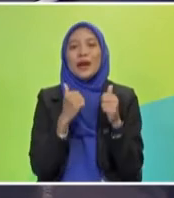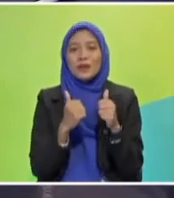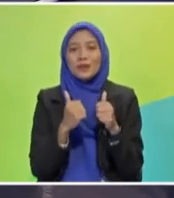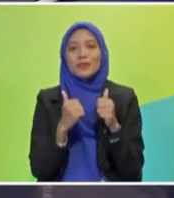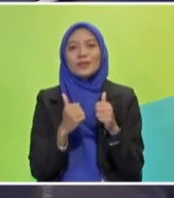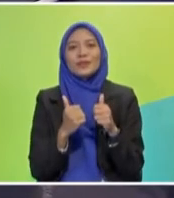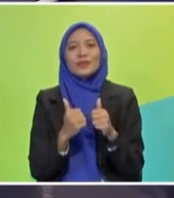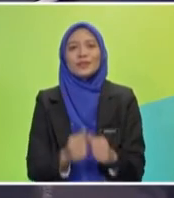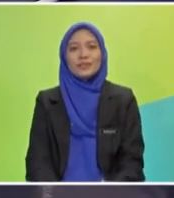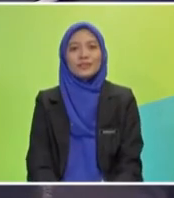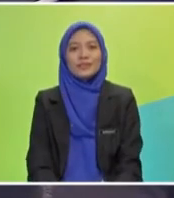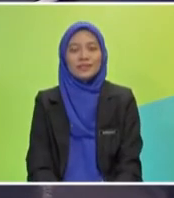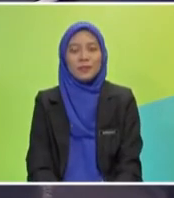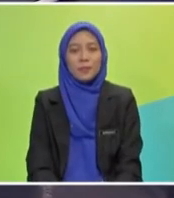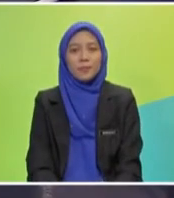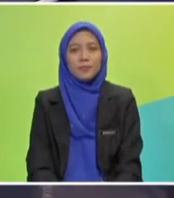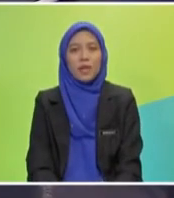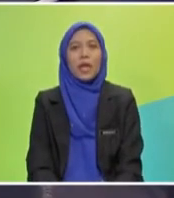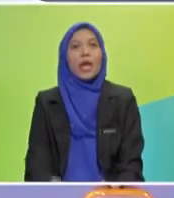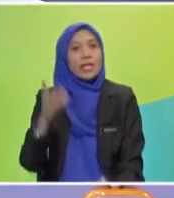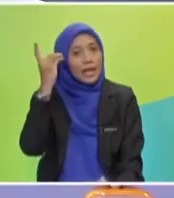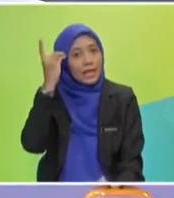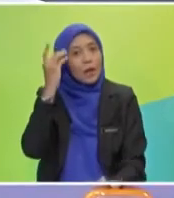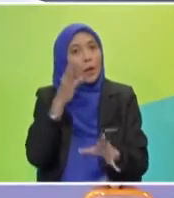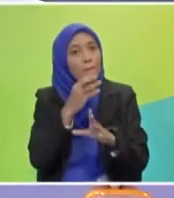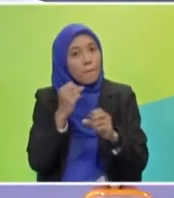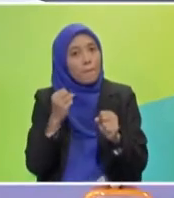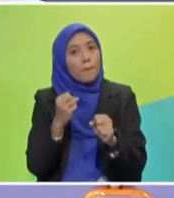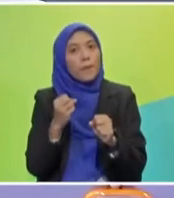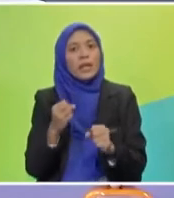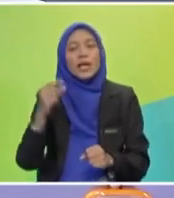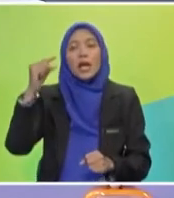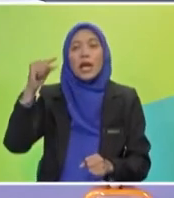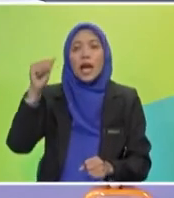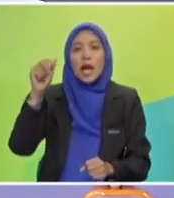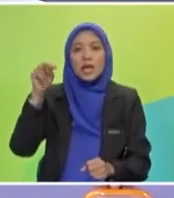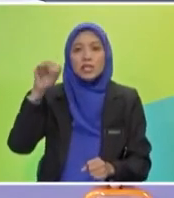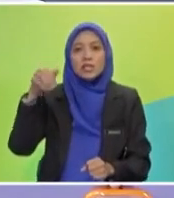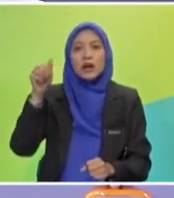betul. Okey. Ganjaran untuk mereka. Penuhlah cikgu,